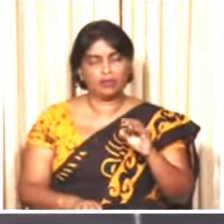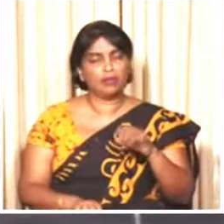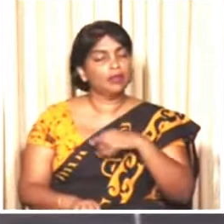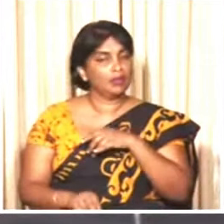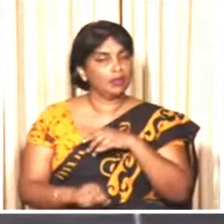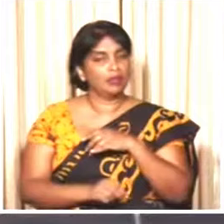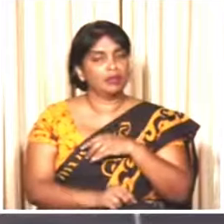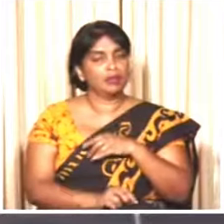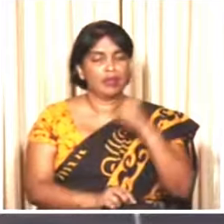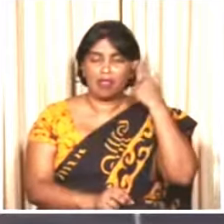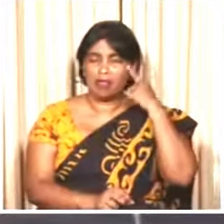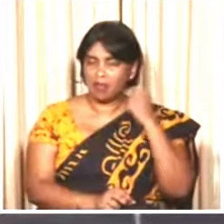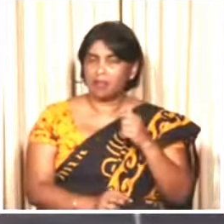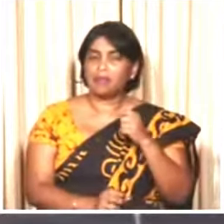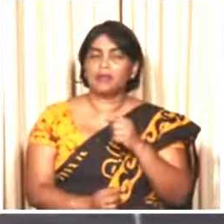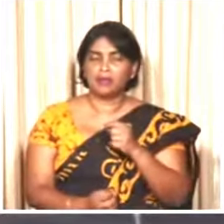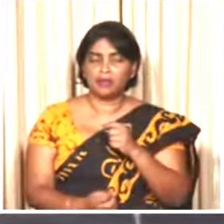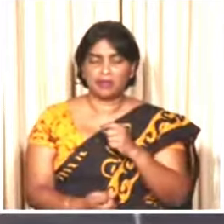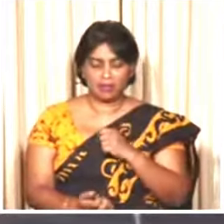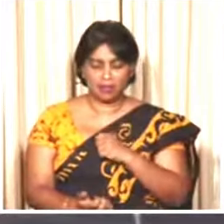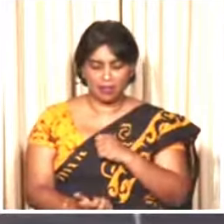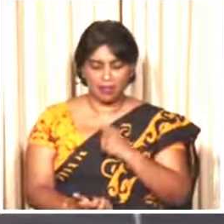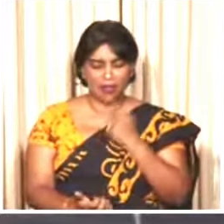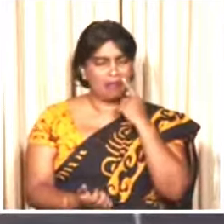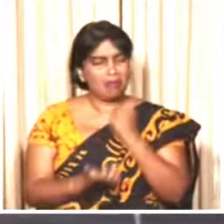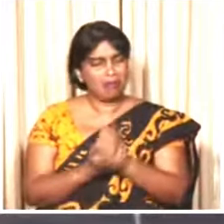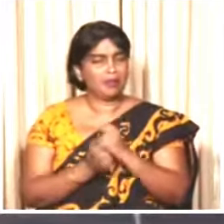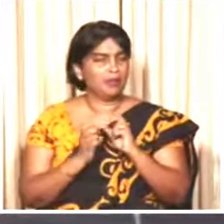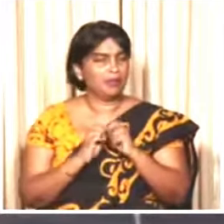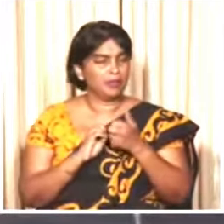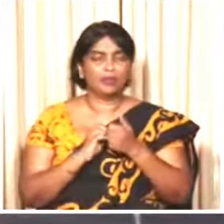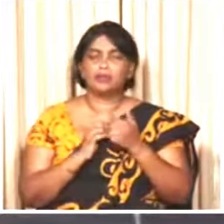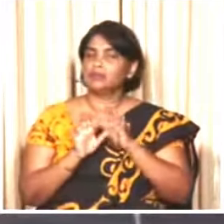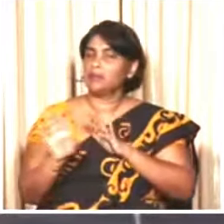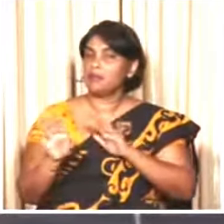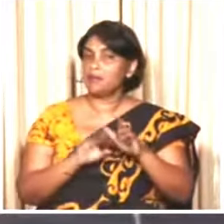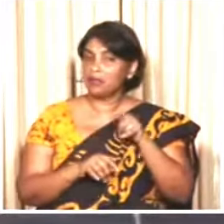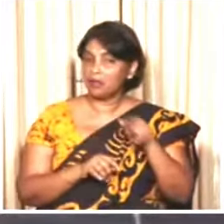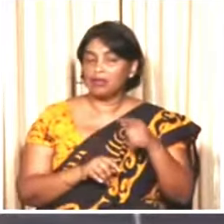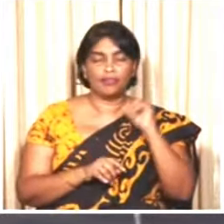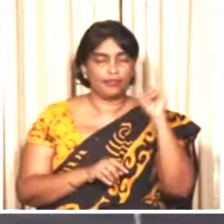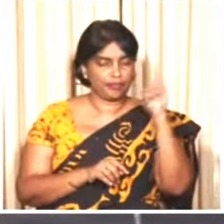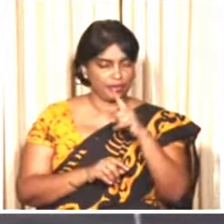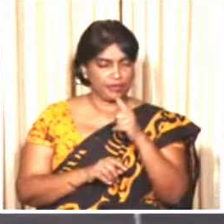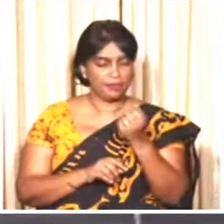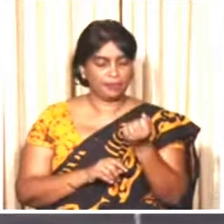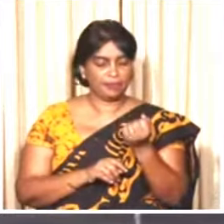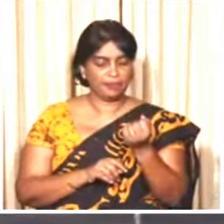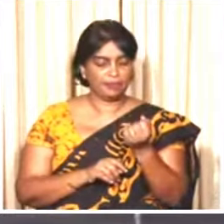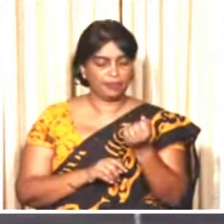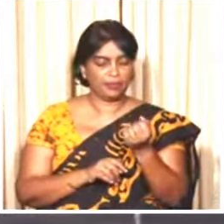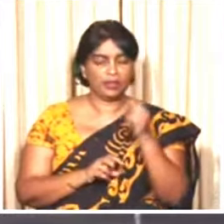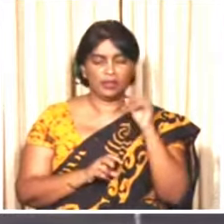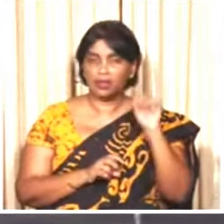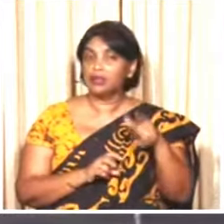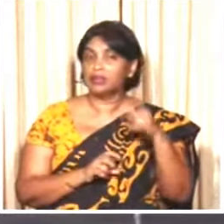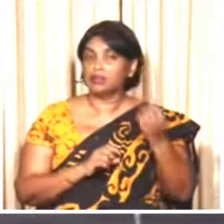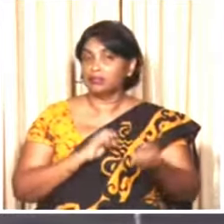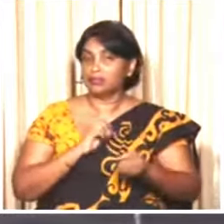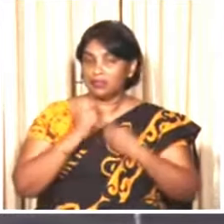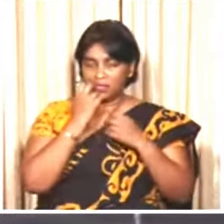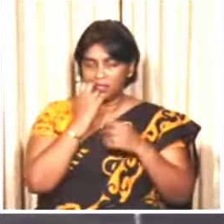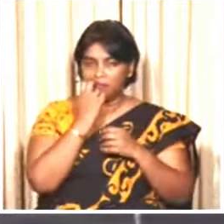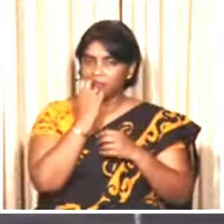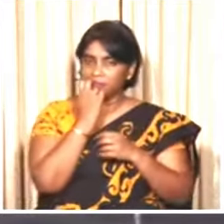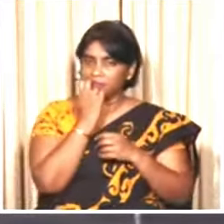ඒ අසීරුතා ඒ ඒ ඒ අමාරුකම් මැඩපවත්වාලීම තමයි අංක එක. දැන් ඒ තරුණයා වුණත් ඒ ආවේගයට පත්